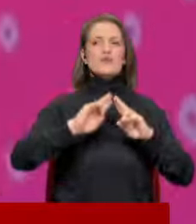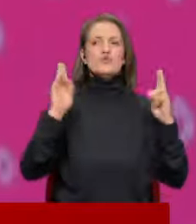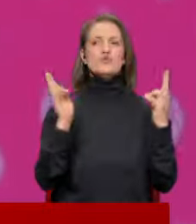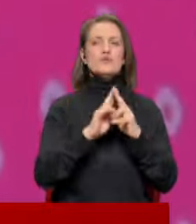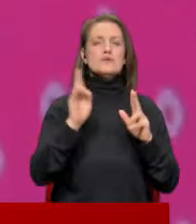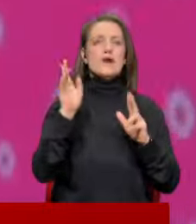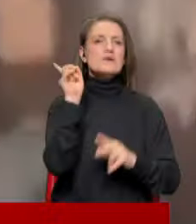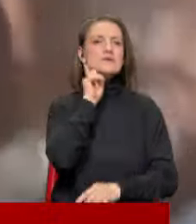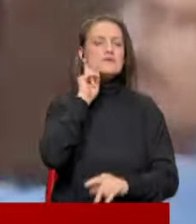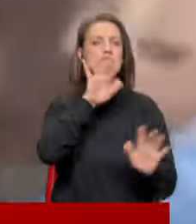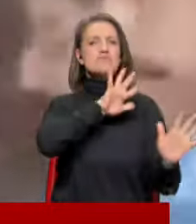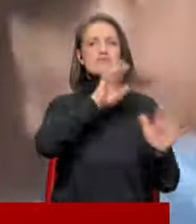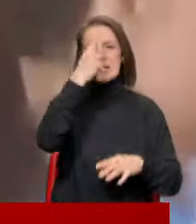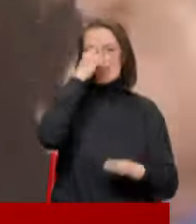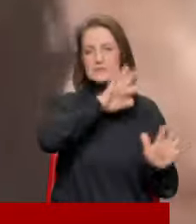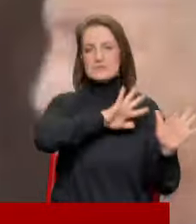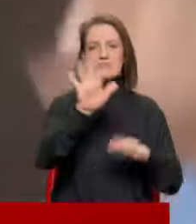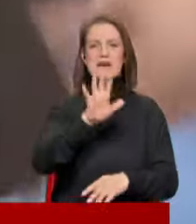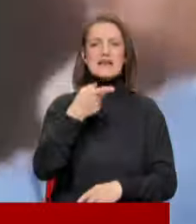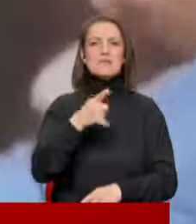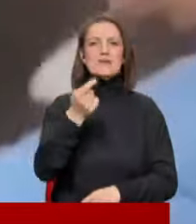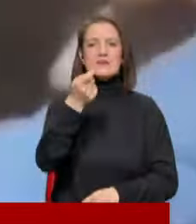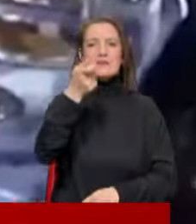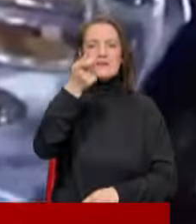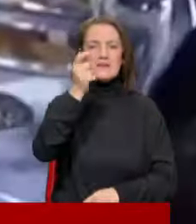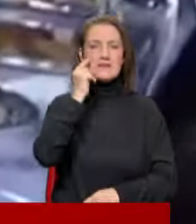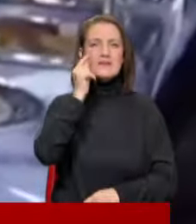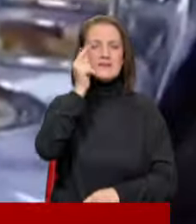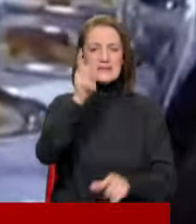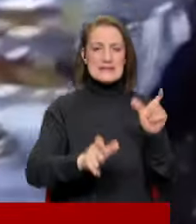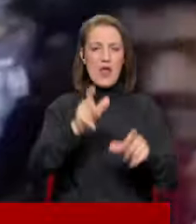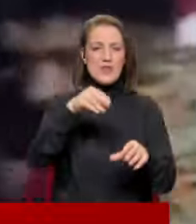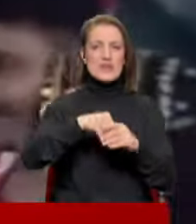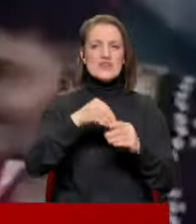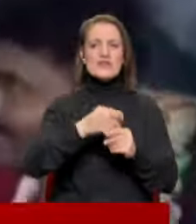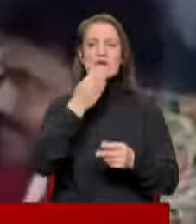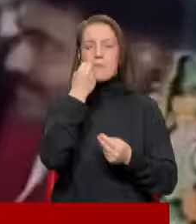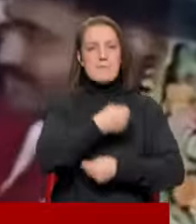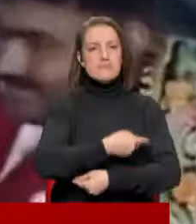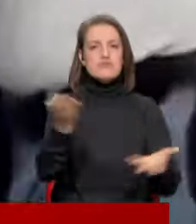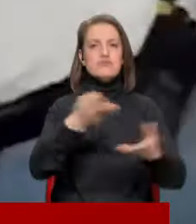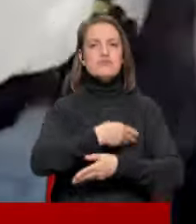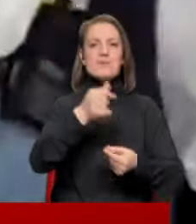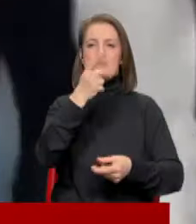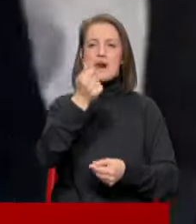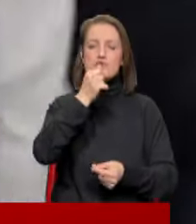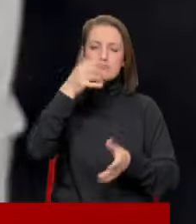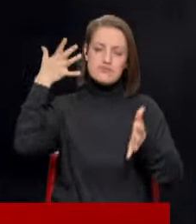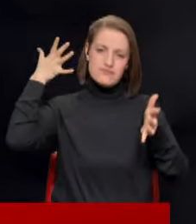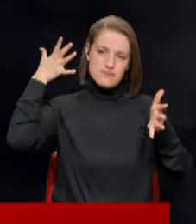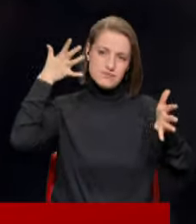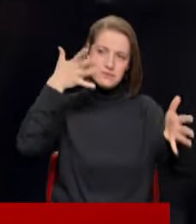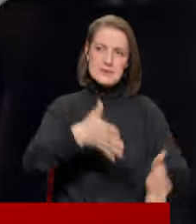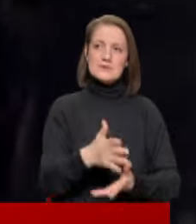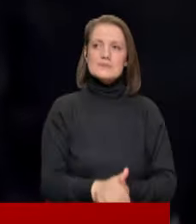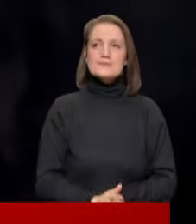Hindistan'a Akın etti 50 binden fazla köylü için 3 günlük ziyafet verildi kesenin ağzı açıldı para Su Gibi akıtıldığı